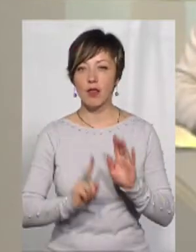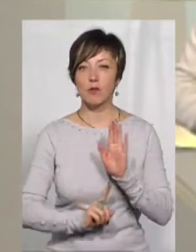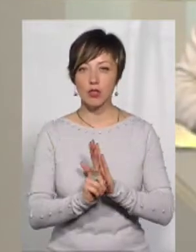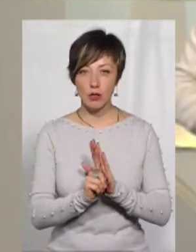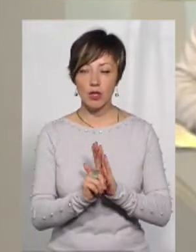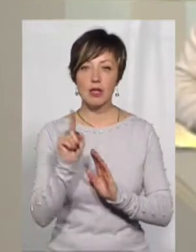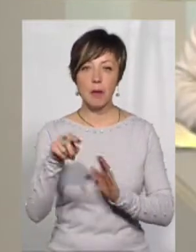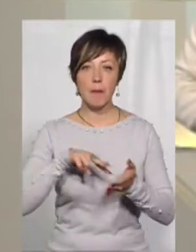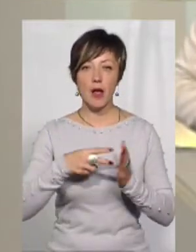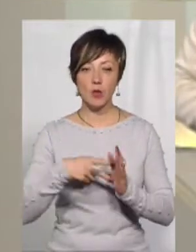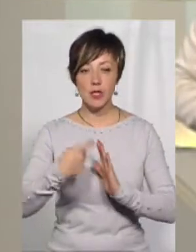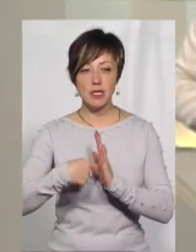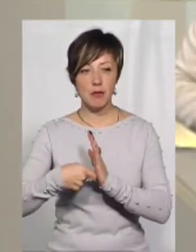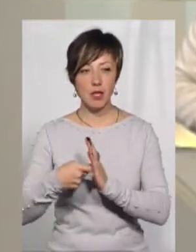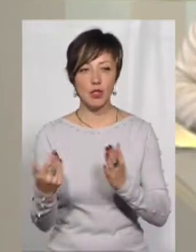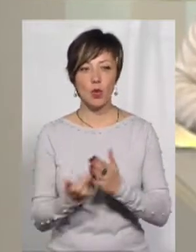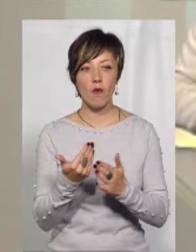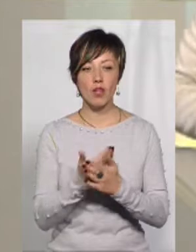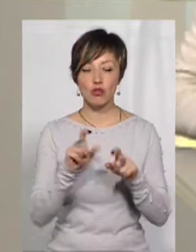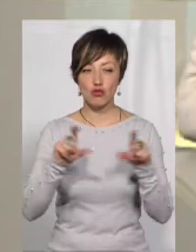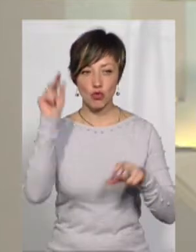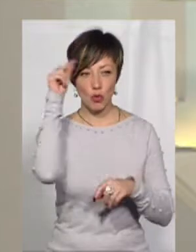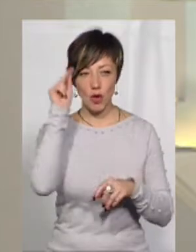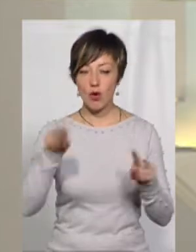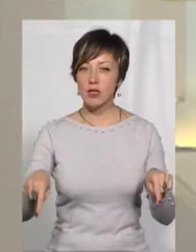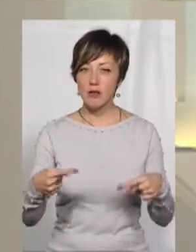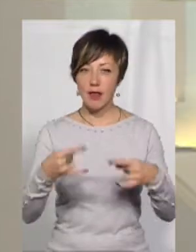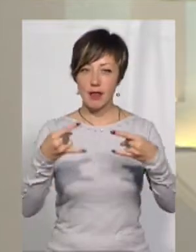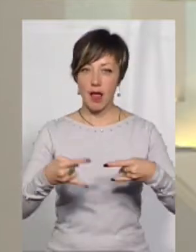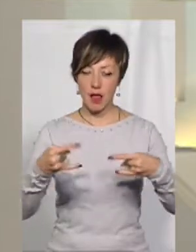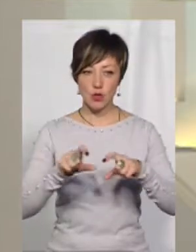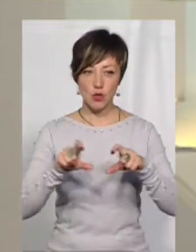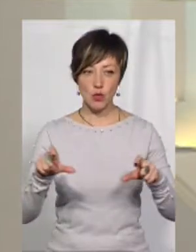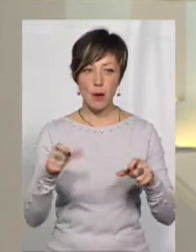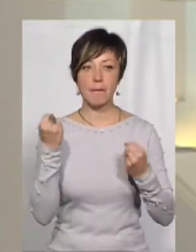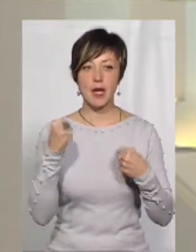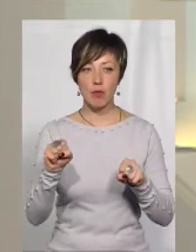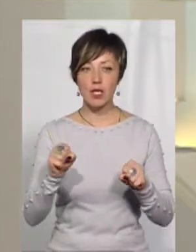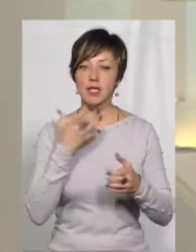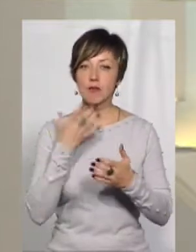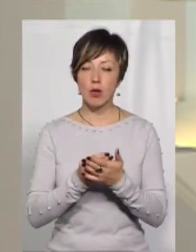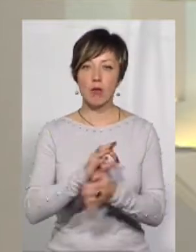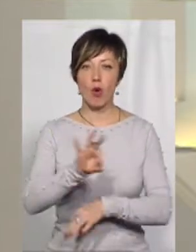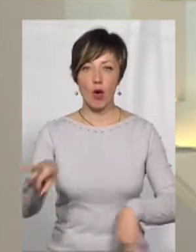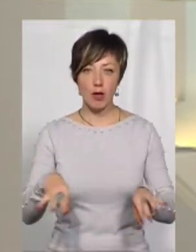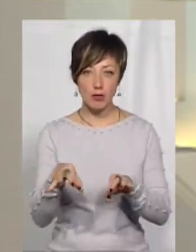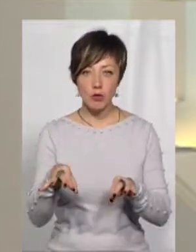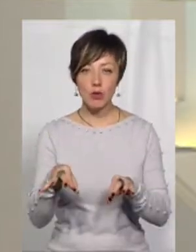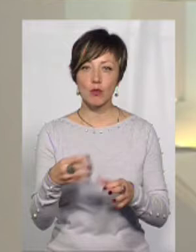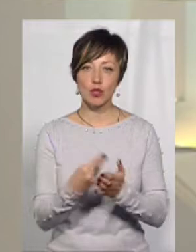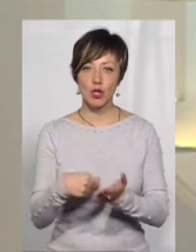початку, там планують знімати шкільні новини. Організували телестудію, бо перемогли зі своїм проєктом